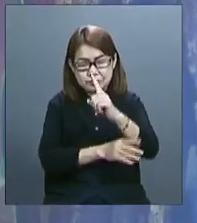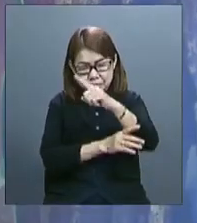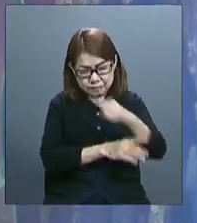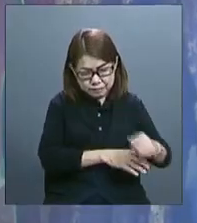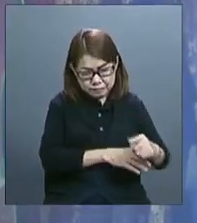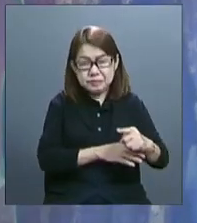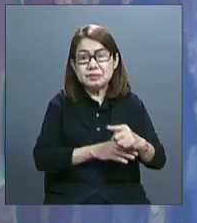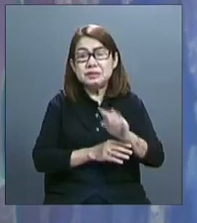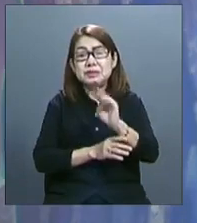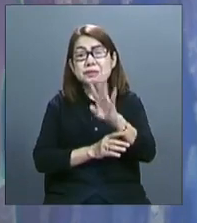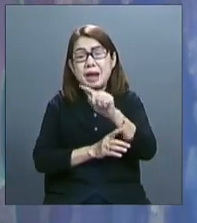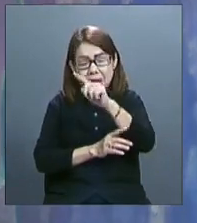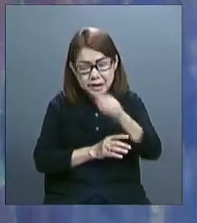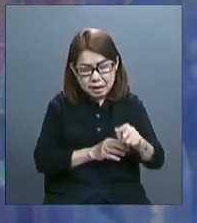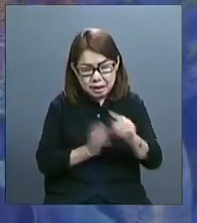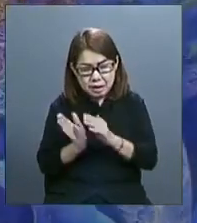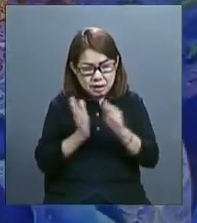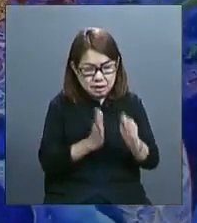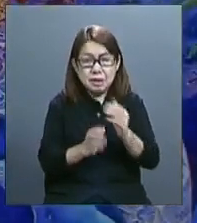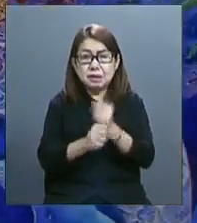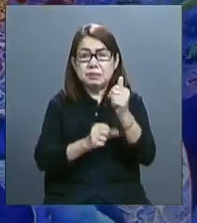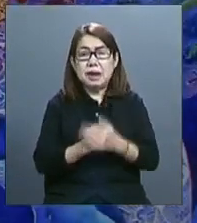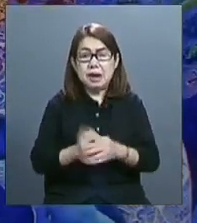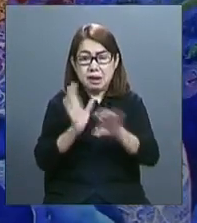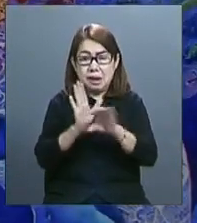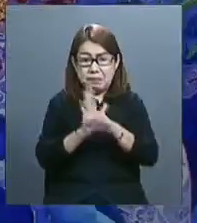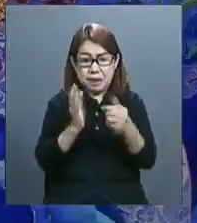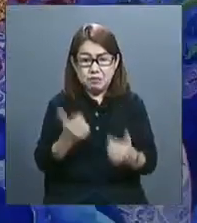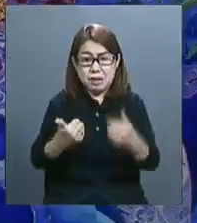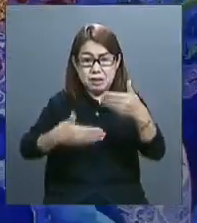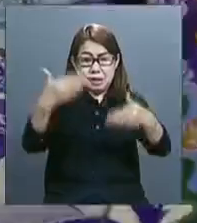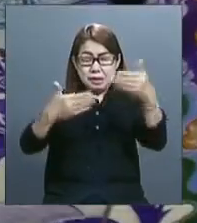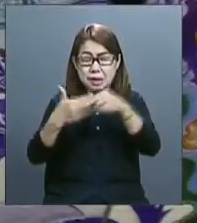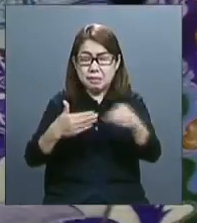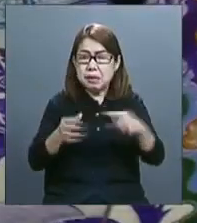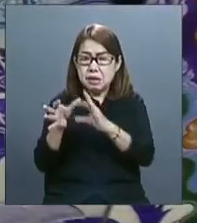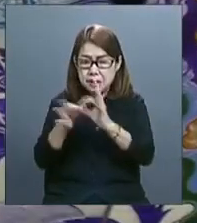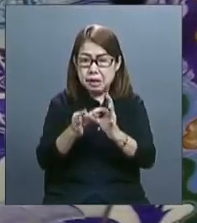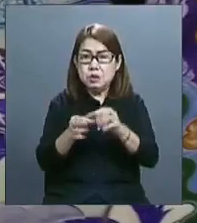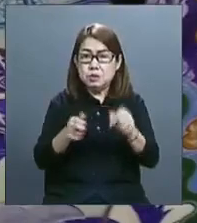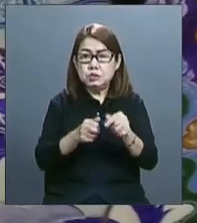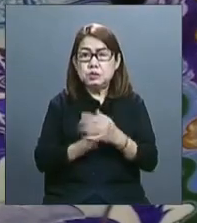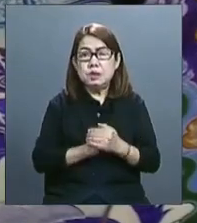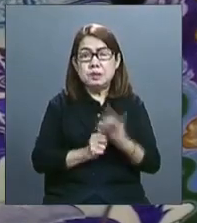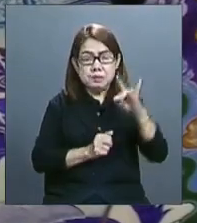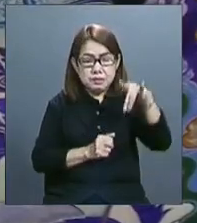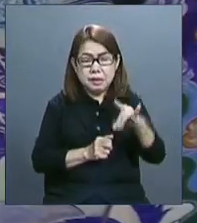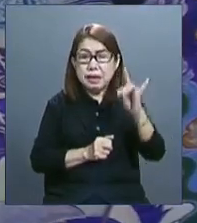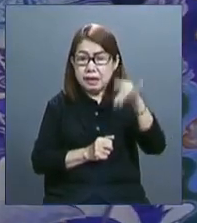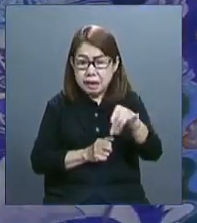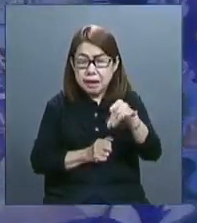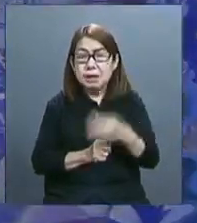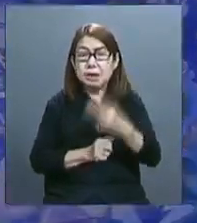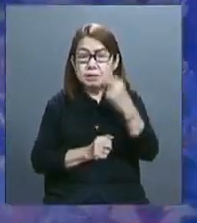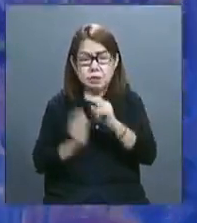ซึ่งมักปรับใช้ได้กับทุกลายเช่นภาพในนิทรรศการครั้งนี้มีการผูกลายลงบนตัวนาคสื่อให้เห็นความงามของศิลปะ